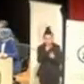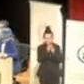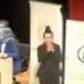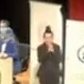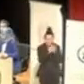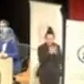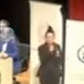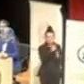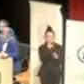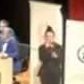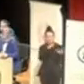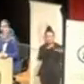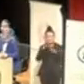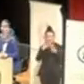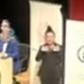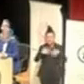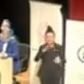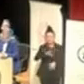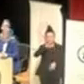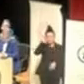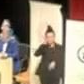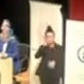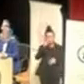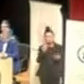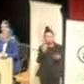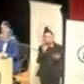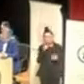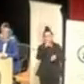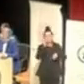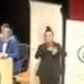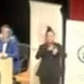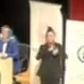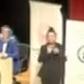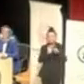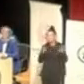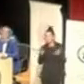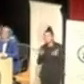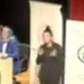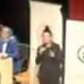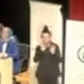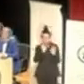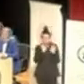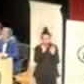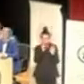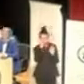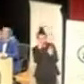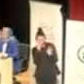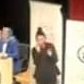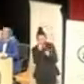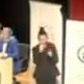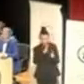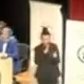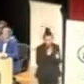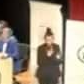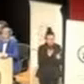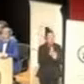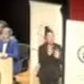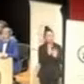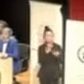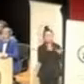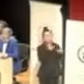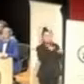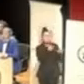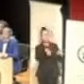nasıldı? Yine böyle solgun yüzlü, hüzünlü bir hali mi vardı? Hayır, pek de öyle değildi.